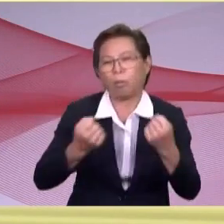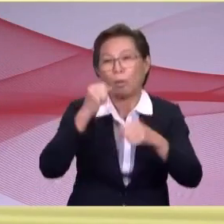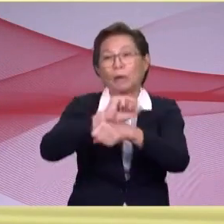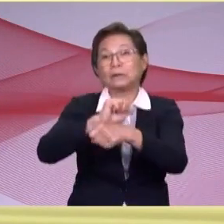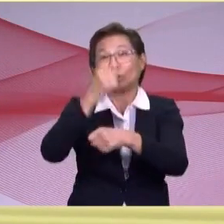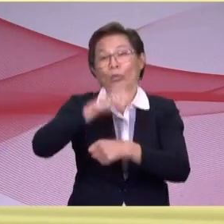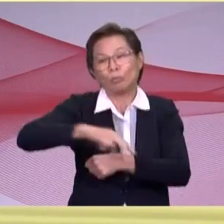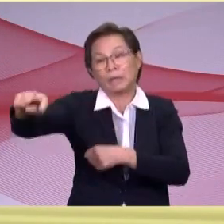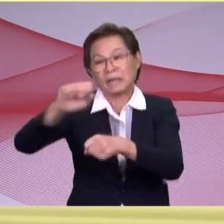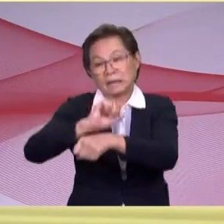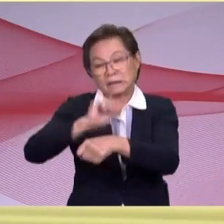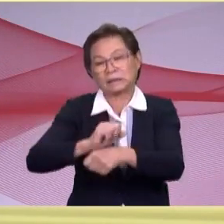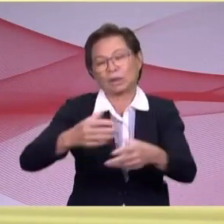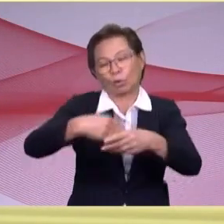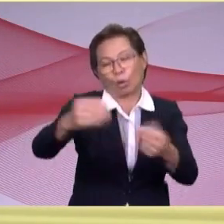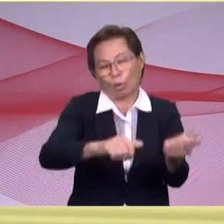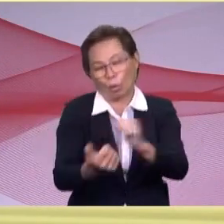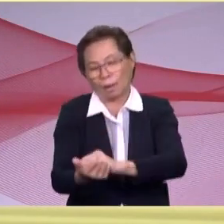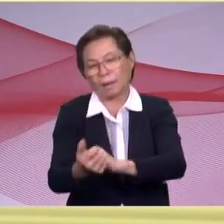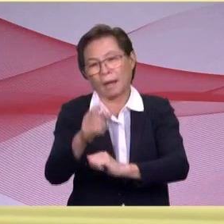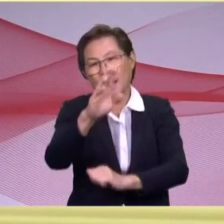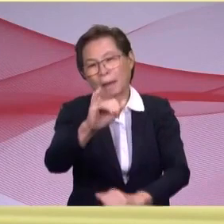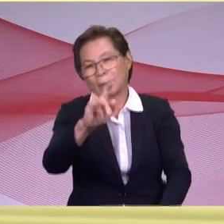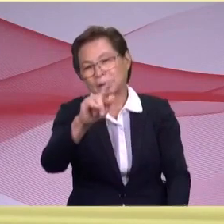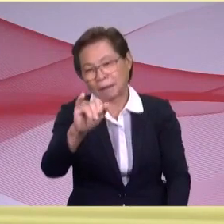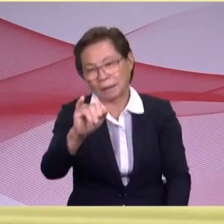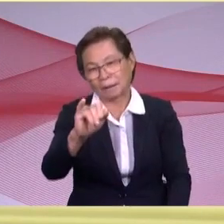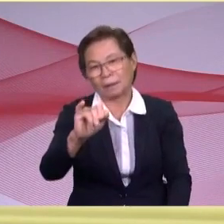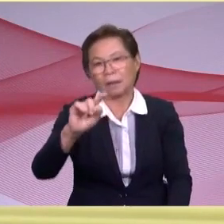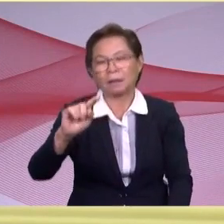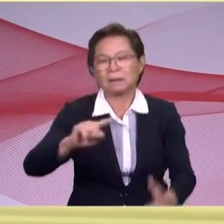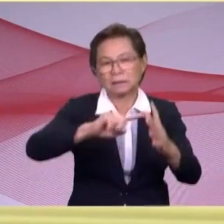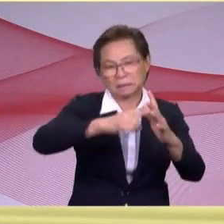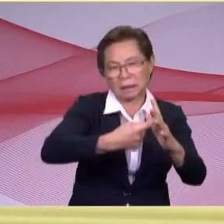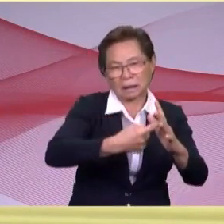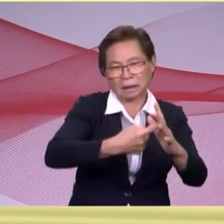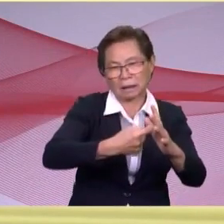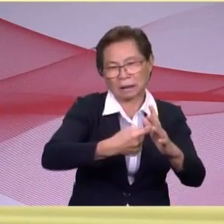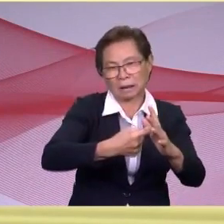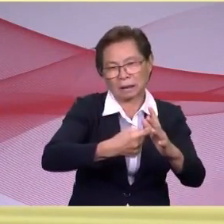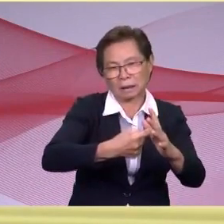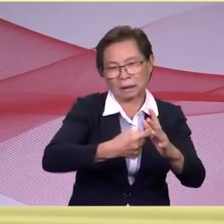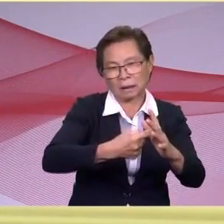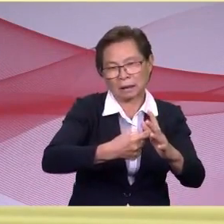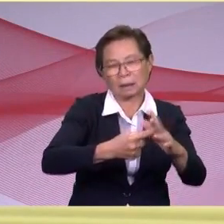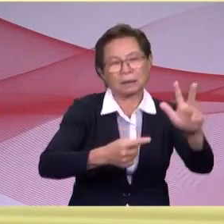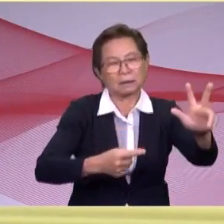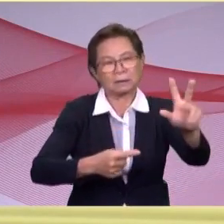bekerja yang dikeluarkan oleh MITI hanya berkuat kuasa sehingga